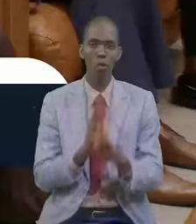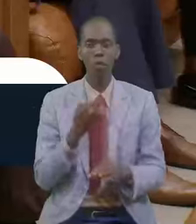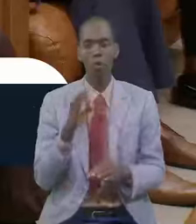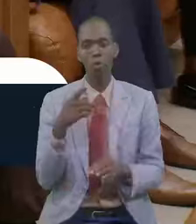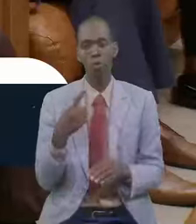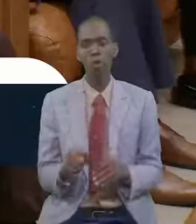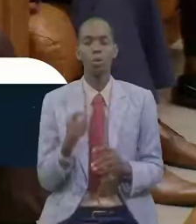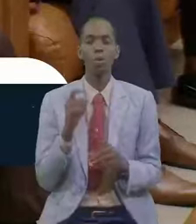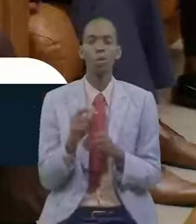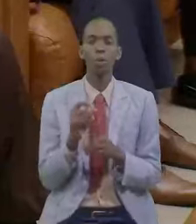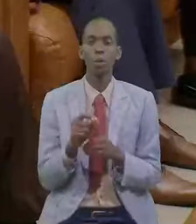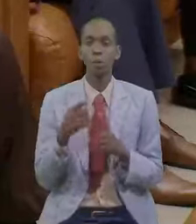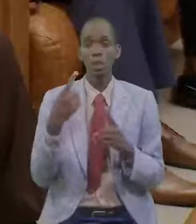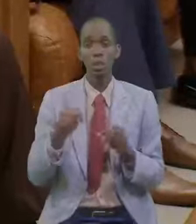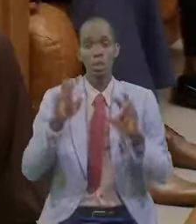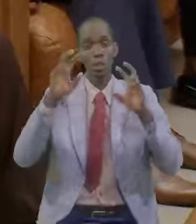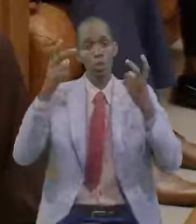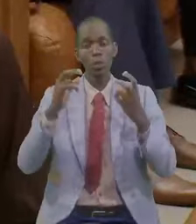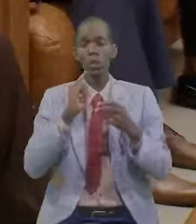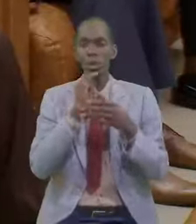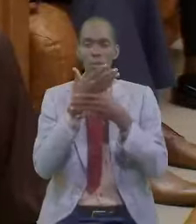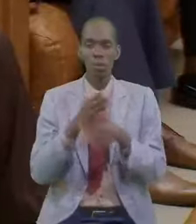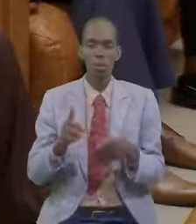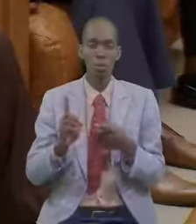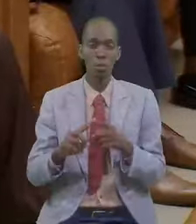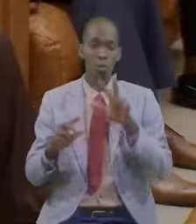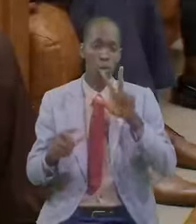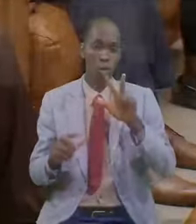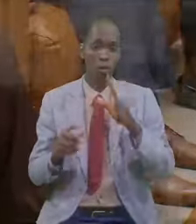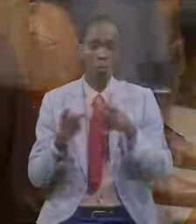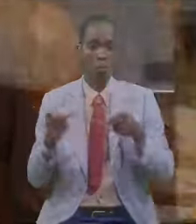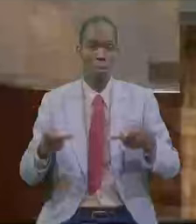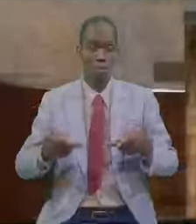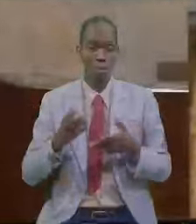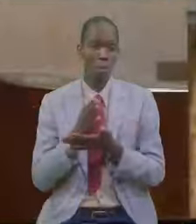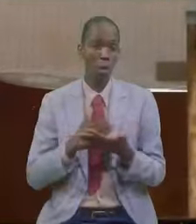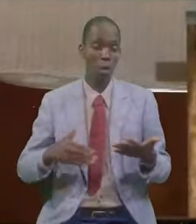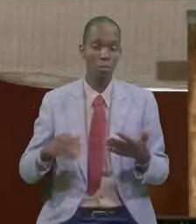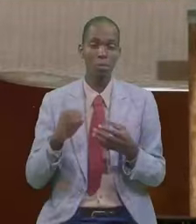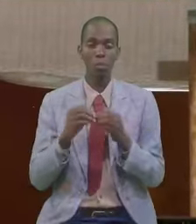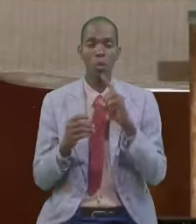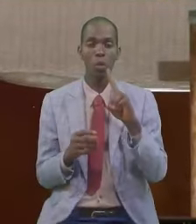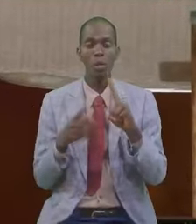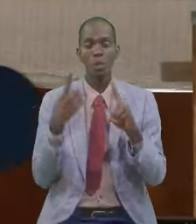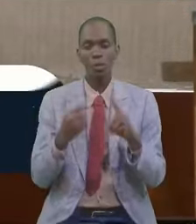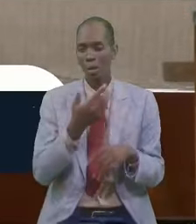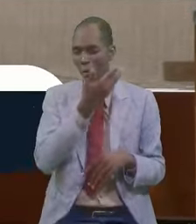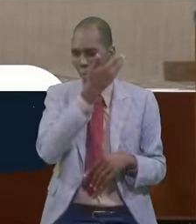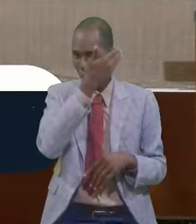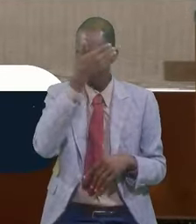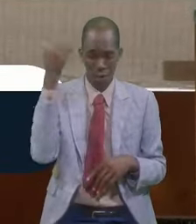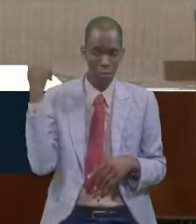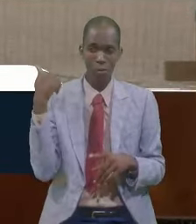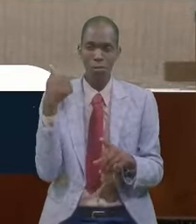la parole de la Bible. L'étude est divisée en trois parties. Première partie,